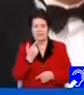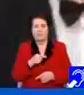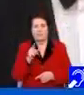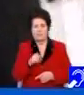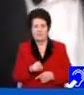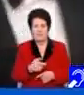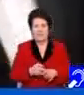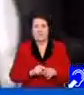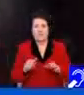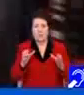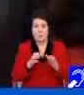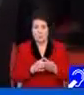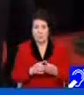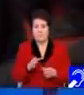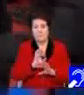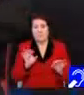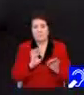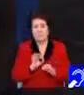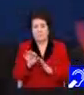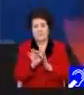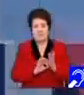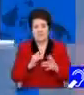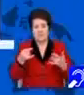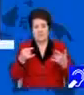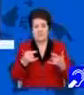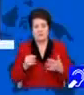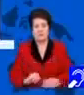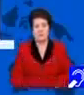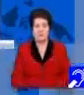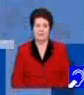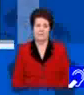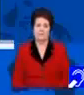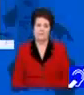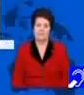ce militează acest grup inedit, vă spunem imediat în Telejurnal.